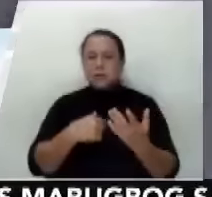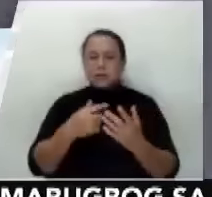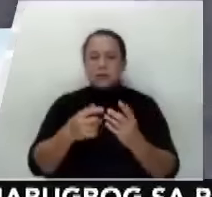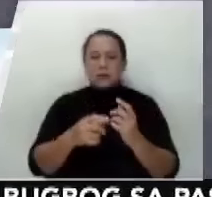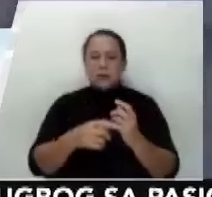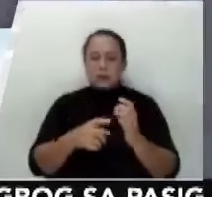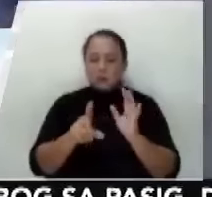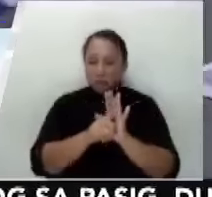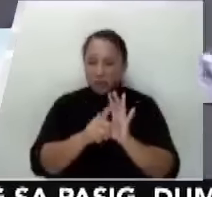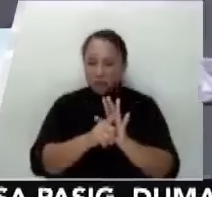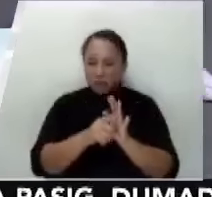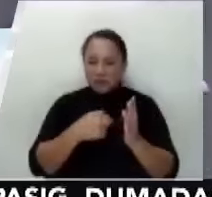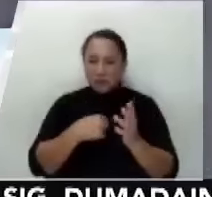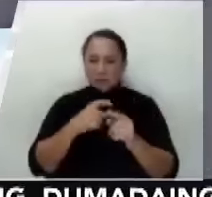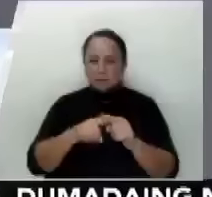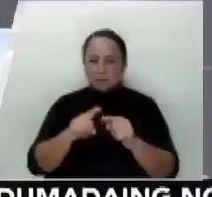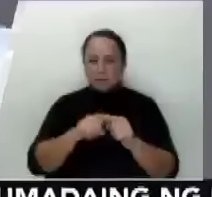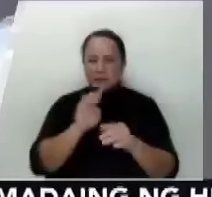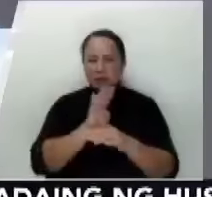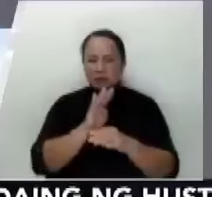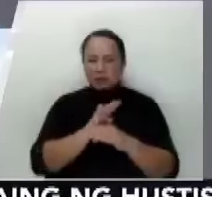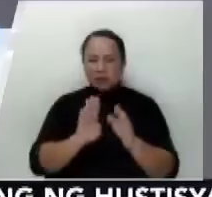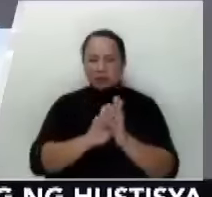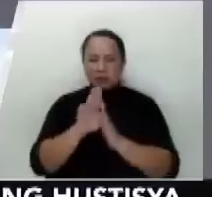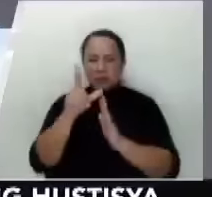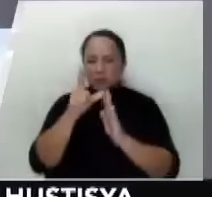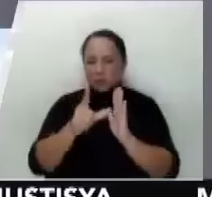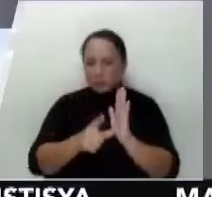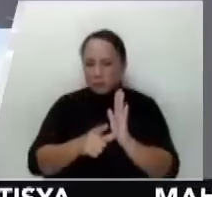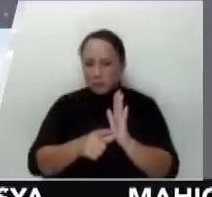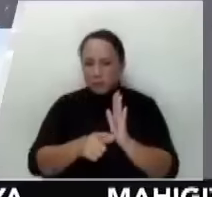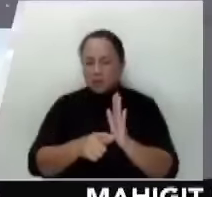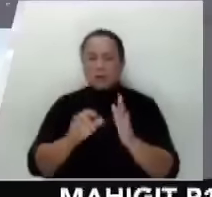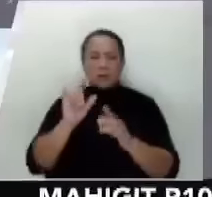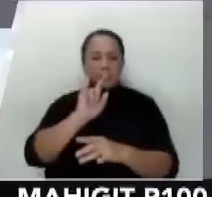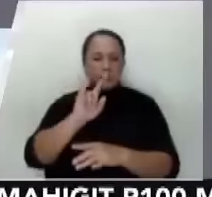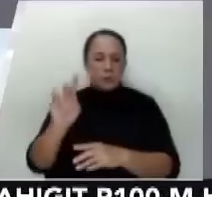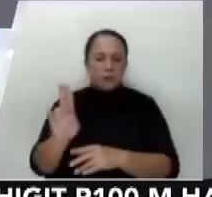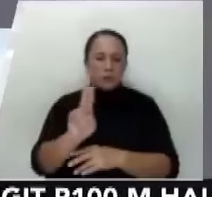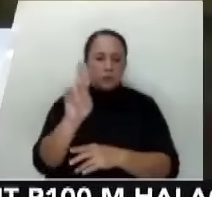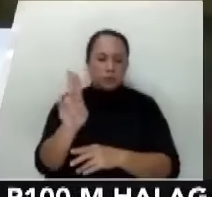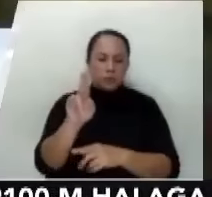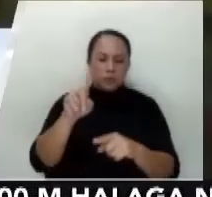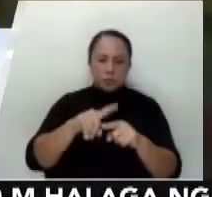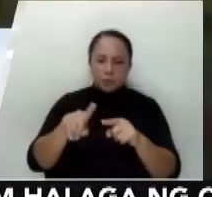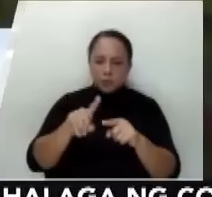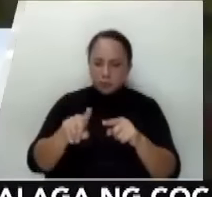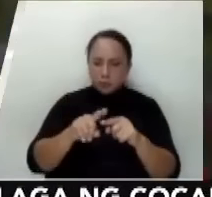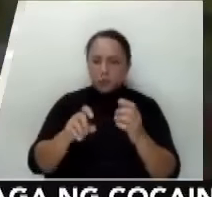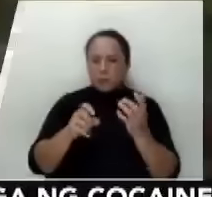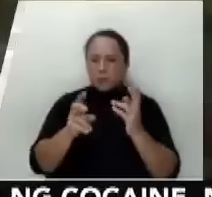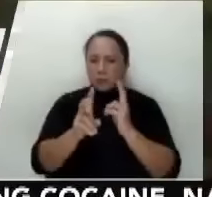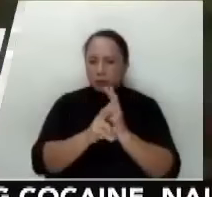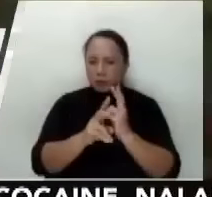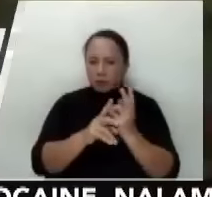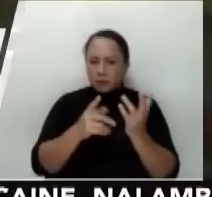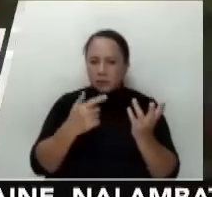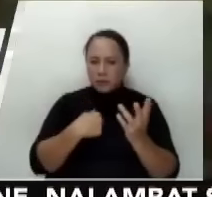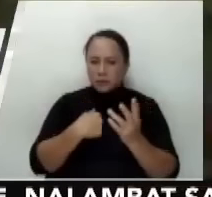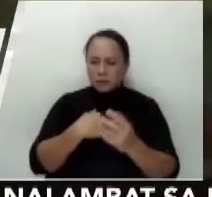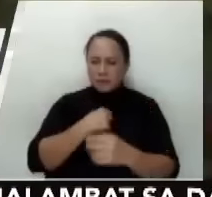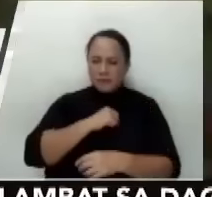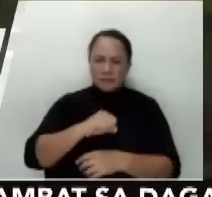Electric Vehicle Industry Development Act o EVDA Law na nagpo-promote ng paggamit ng mga e-vehicles. It's really resisting the shift